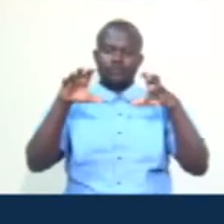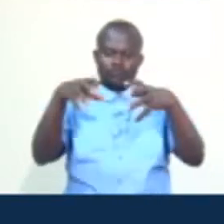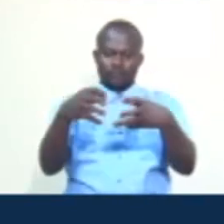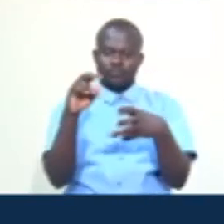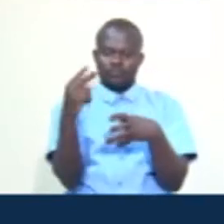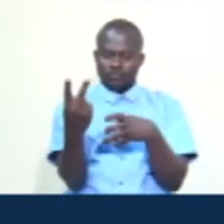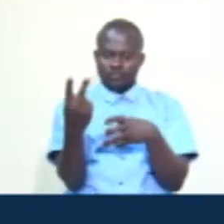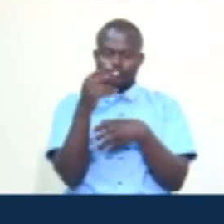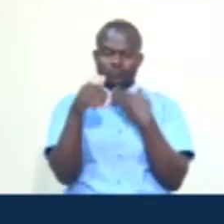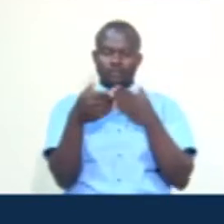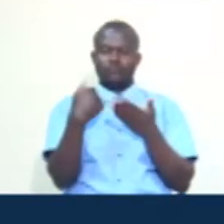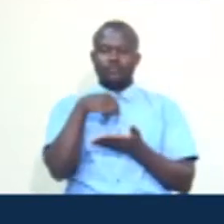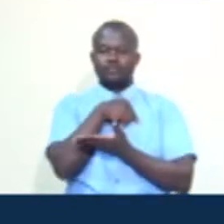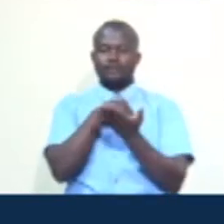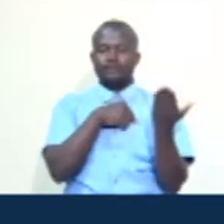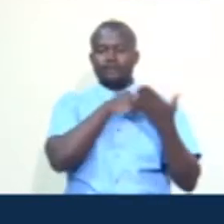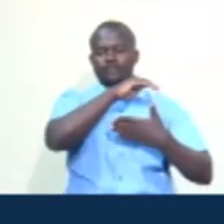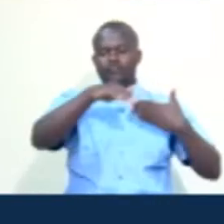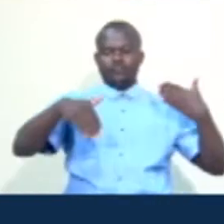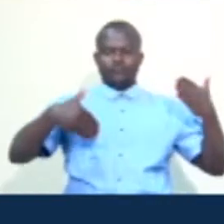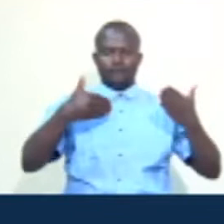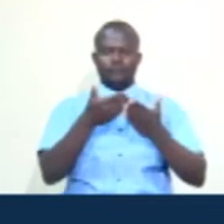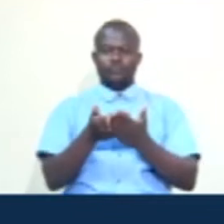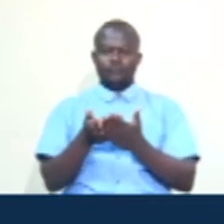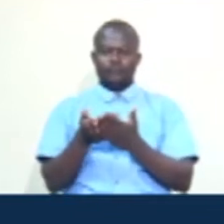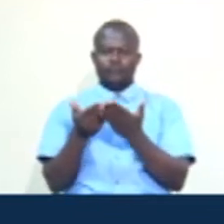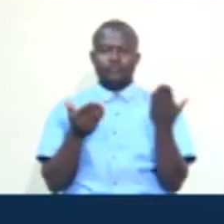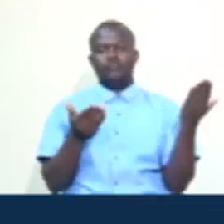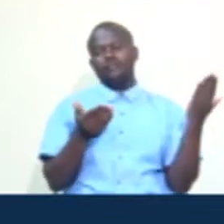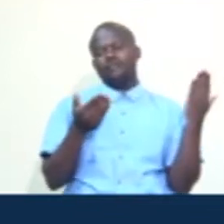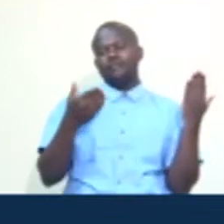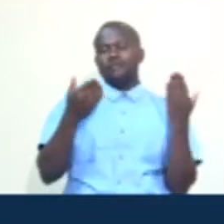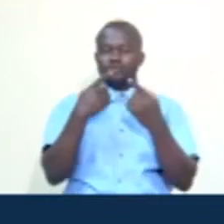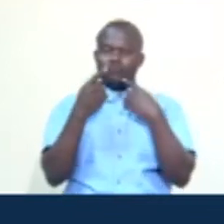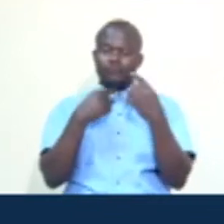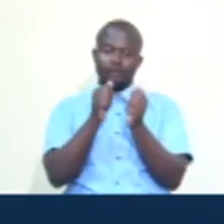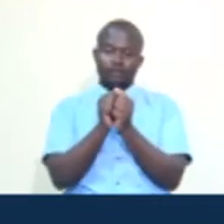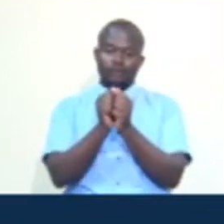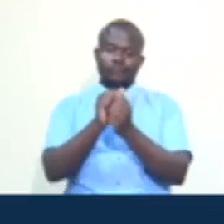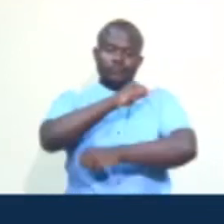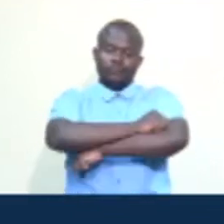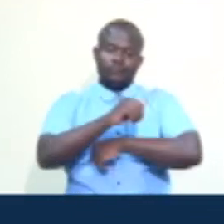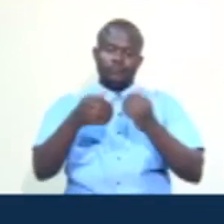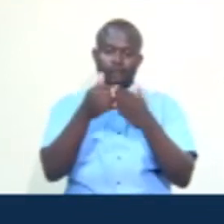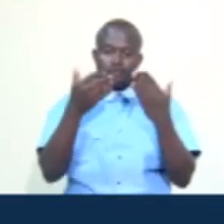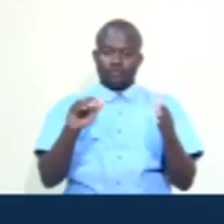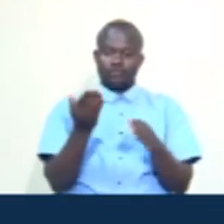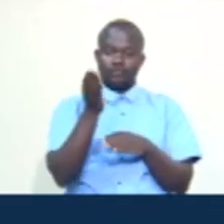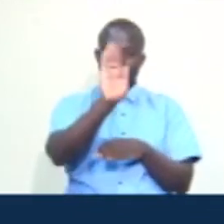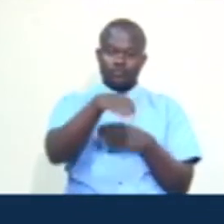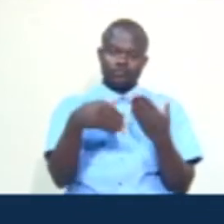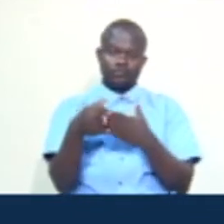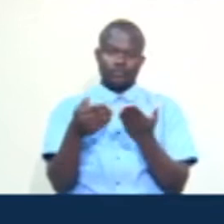mbivuze ubwo abanyeshuri bagiye gusubira ku ishuri iyo tuvuganye na RBC batubwira yuko abanyeshuri bamara gusubira ku ishuri bazahita batuzanira